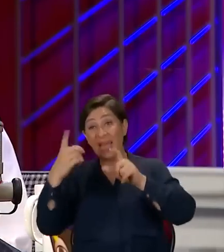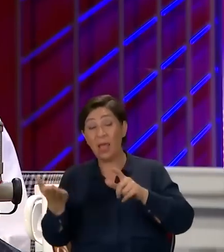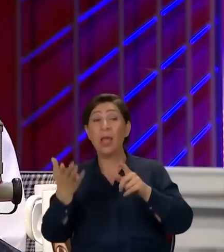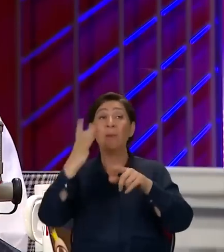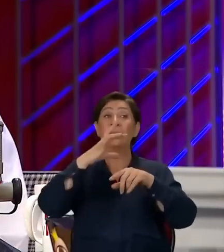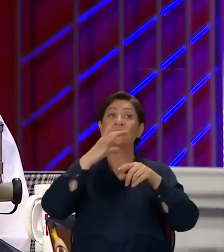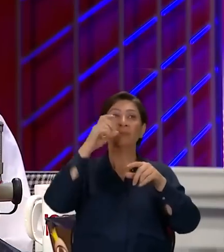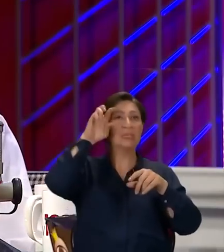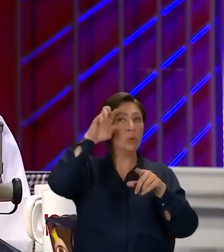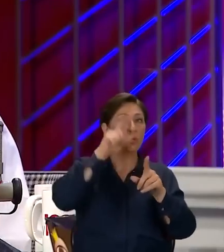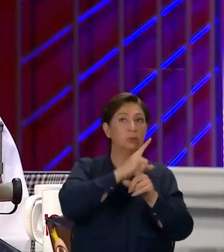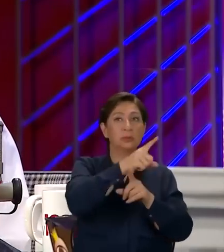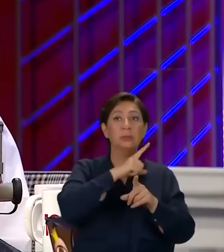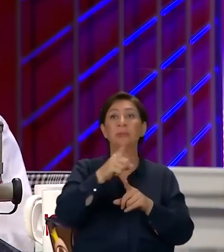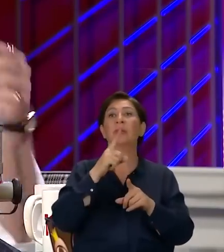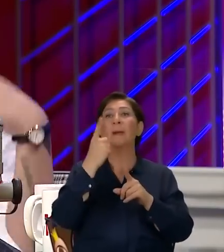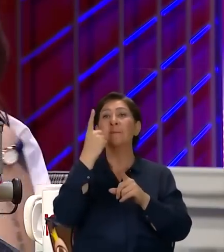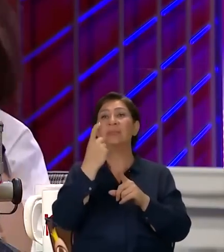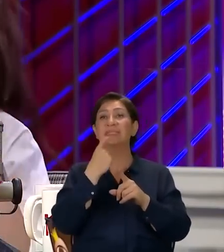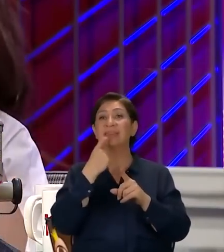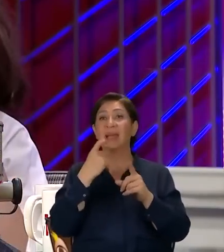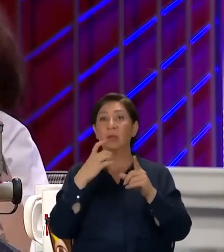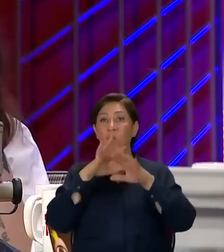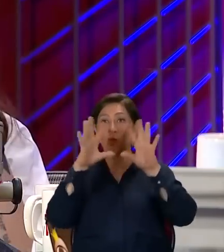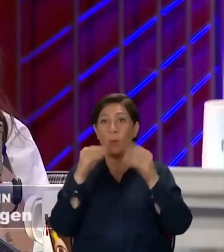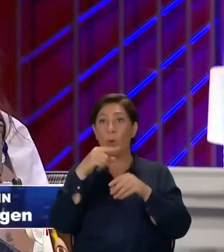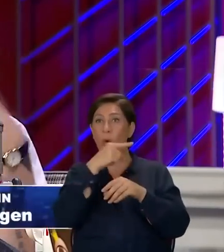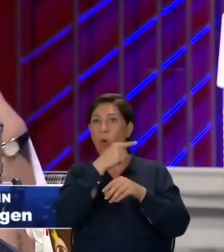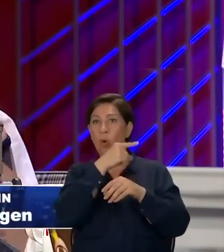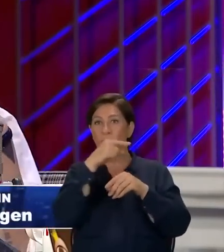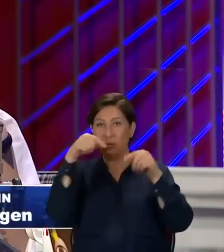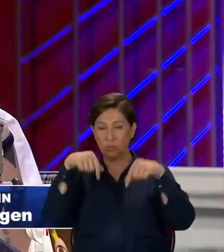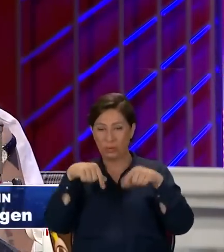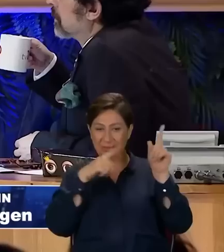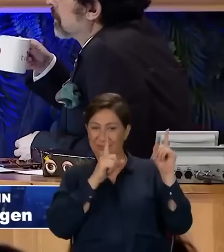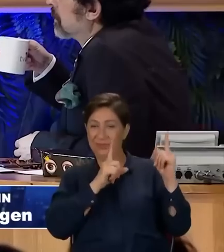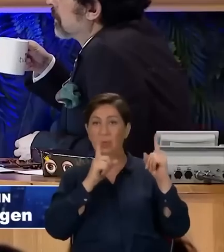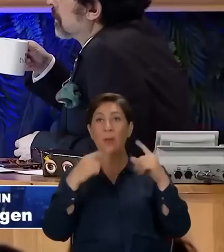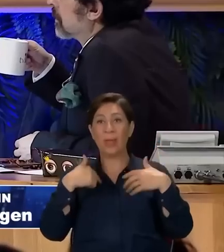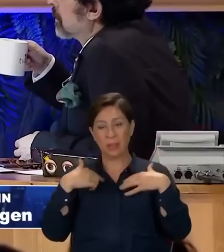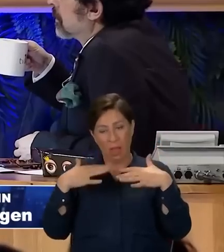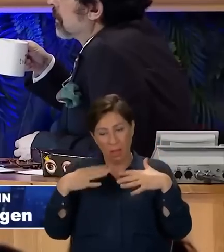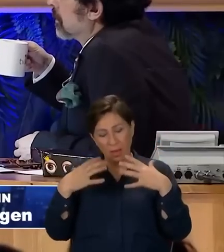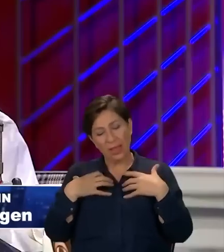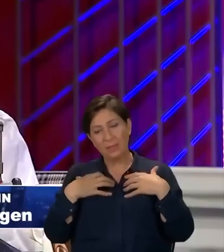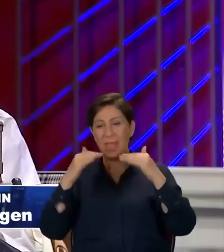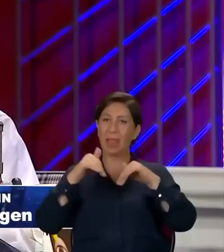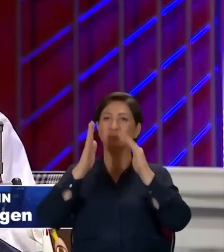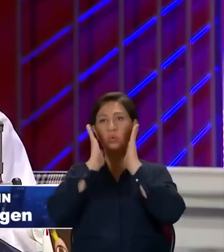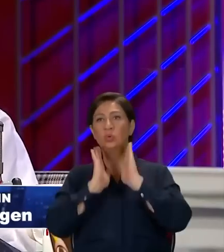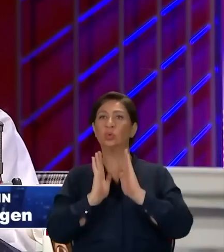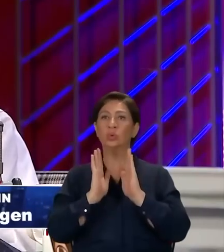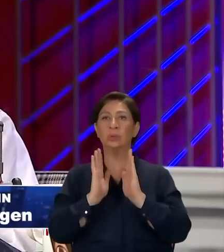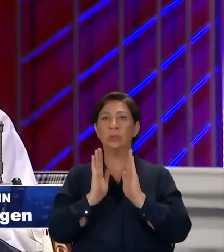terapilerle bir senede falan bu toparlamış halim o. İzlediğiniz deminki ve şu an karşınızda oturan toparlamış halim benim.